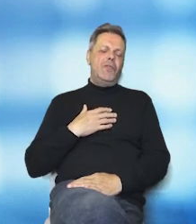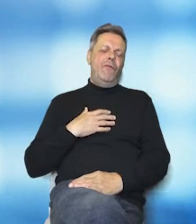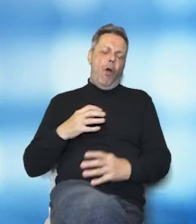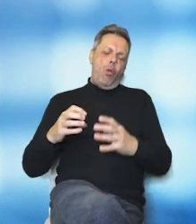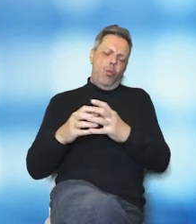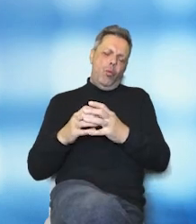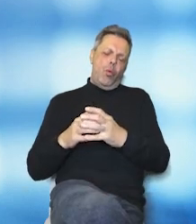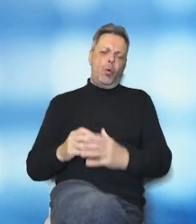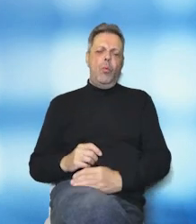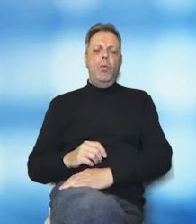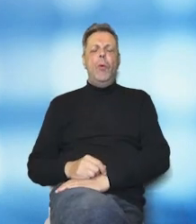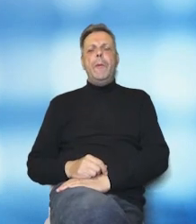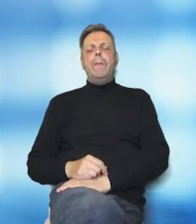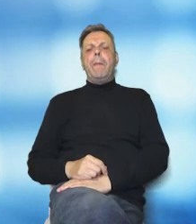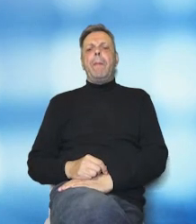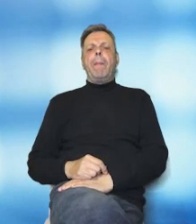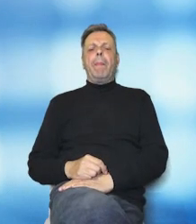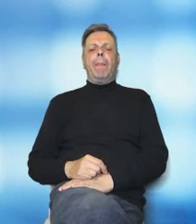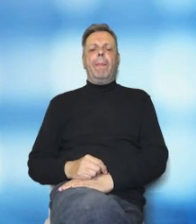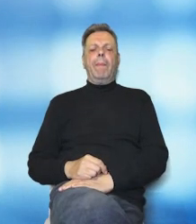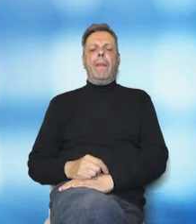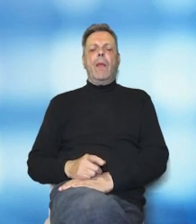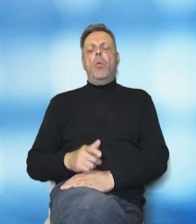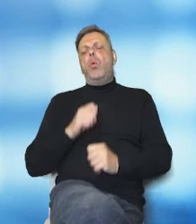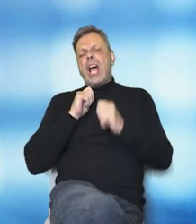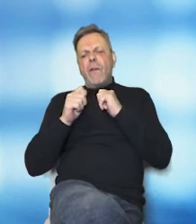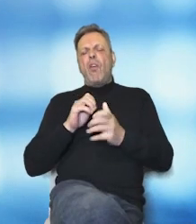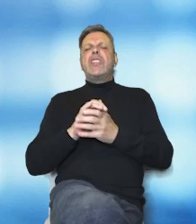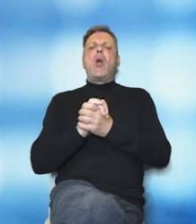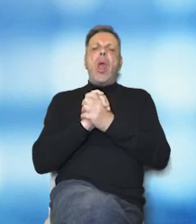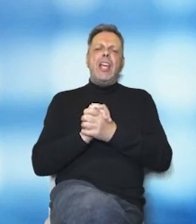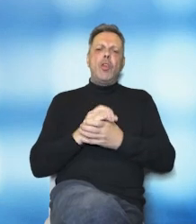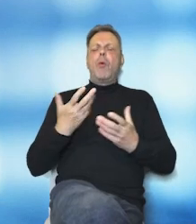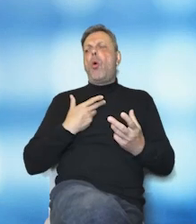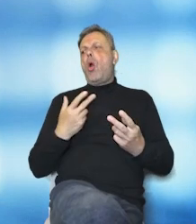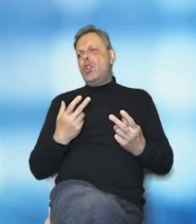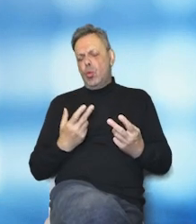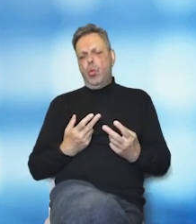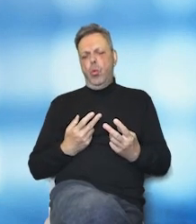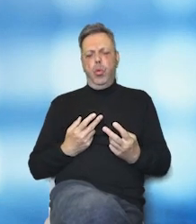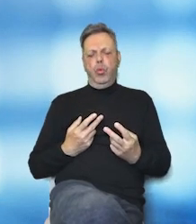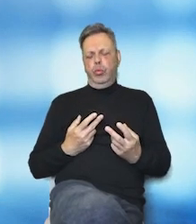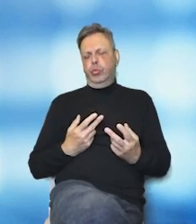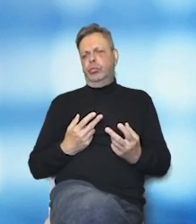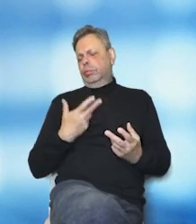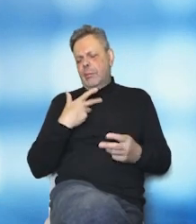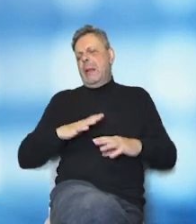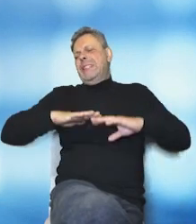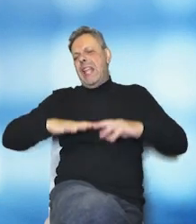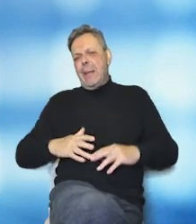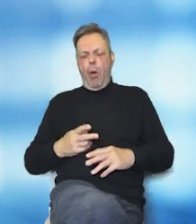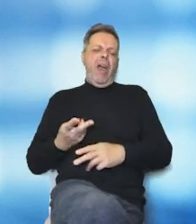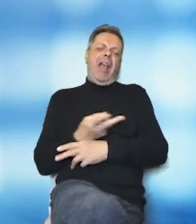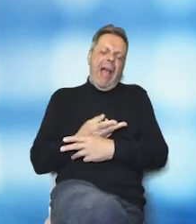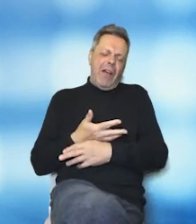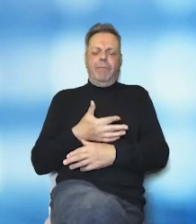Pa ne baš tako, ali zapravo ovoga, u razgovoru sa kolegicom koje su slične na, malo na razgovoru uz kavicu, izbacimo